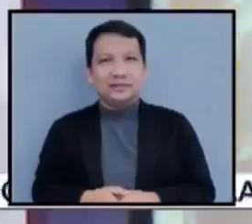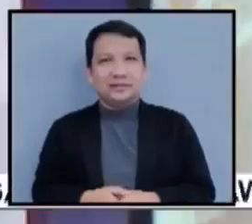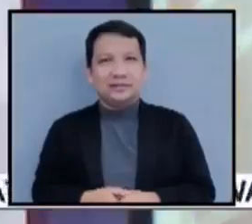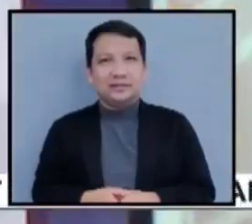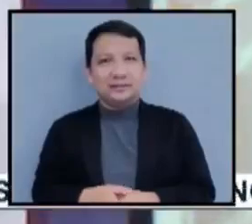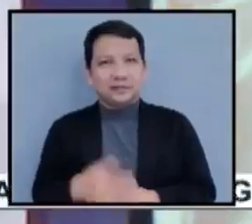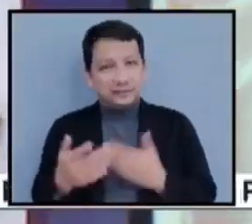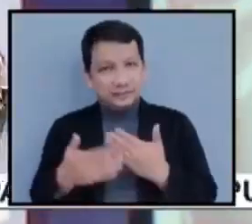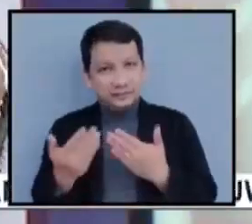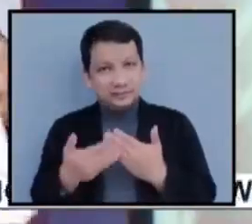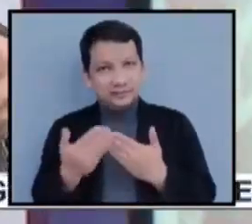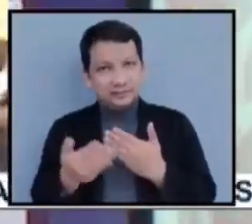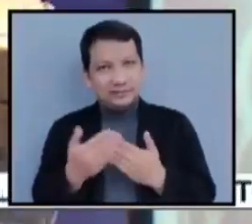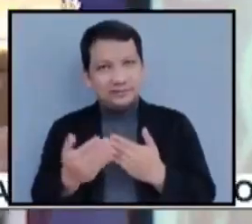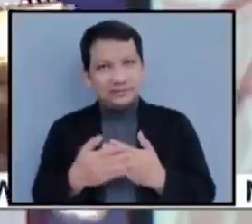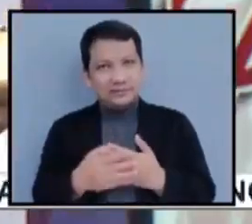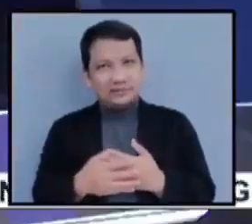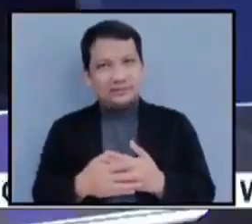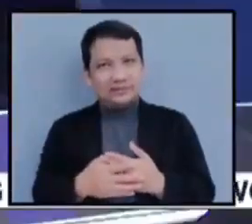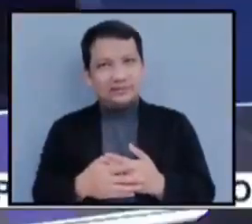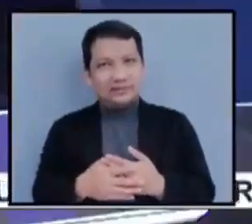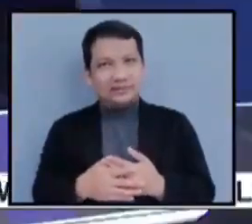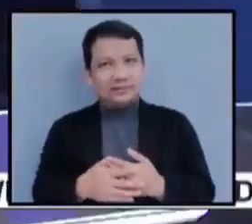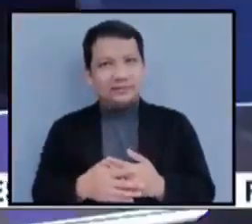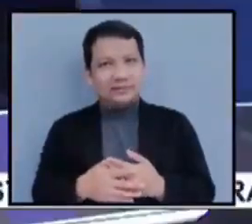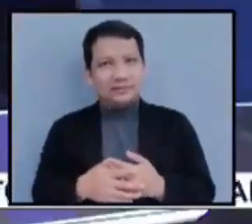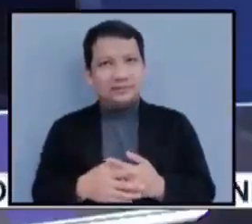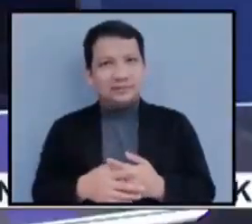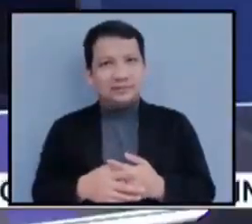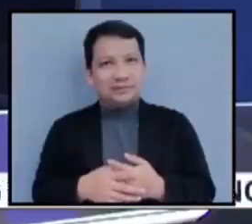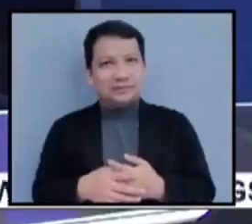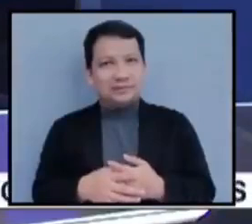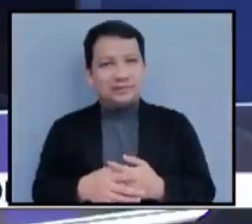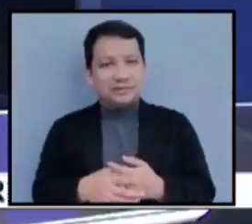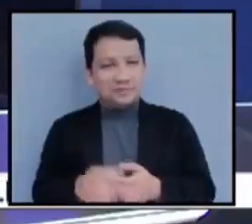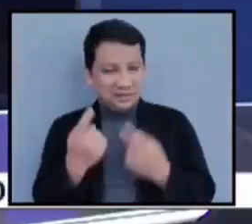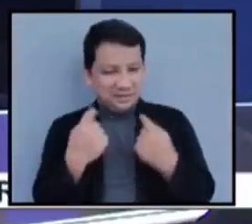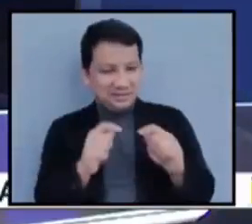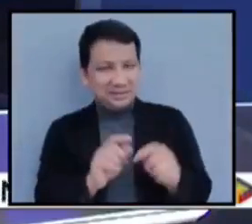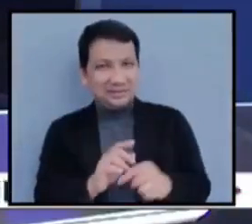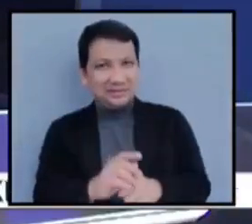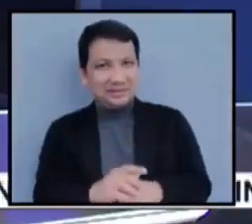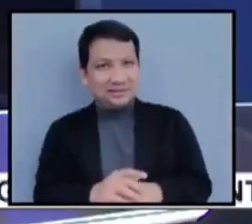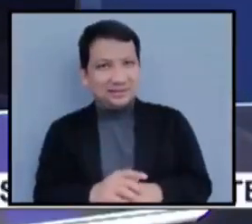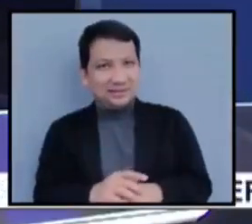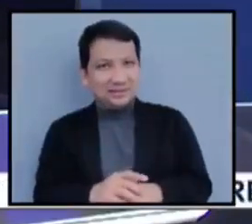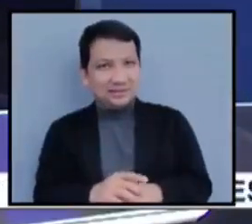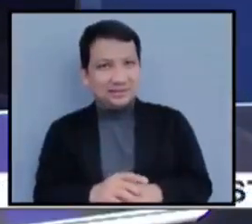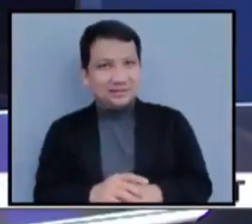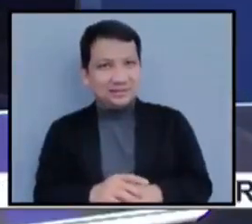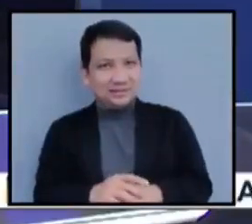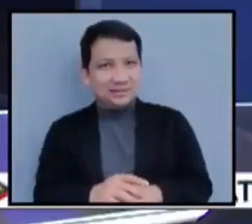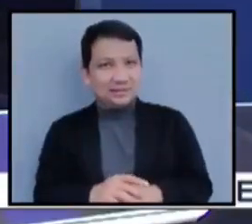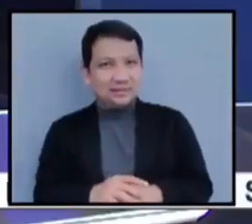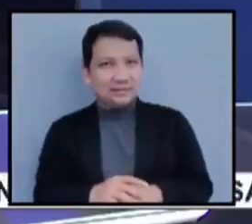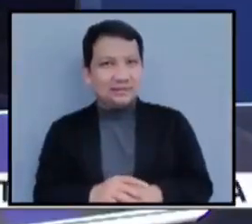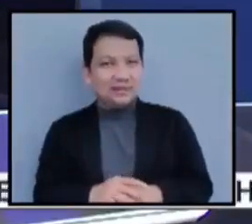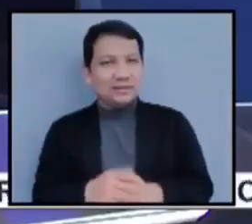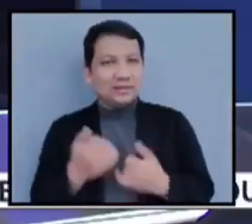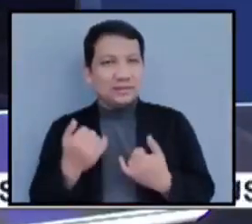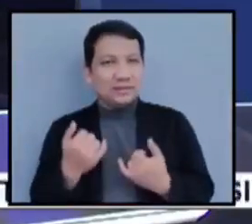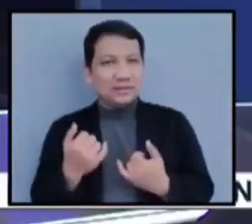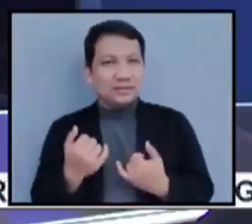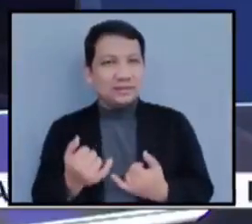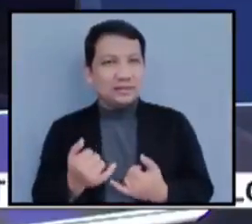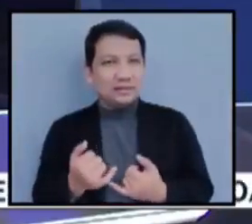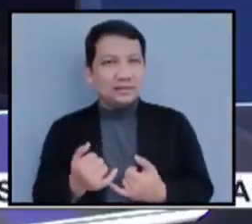Madali lang siya. Okay. Sige nga, try mo nga, Chi. Hindi nga ako marunong. Tatry mo lang, eh. Kailangan Atigas. Kailangan po siyang, dito,